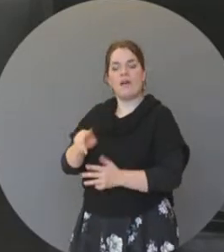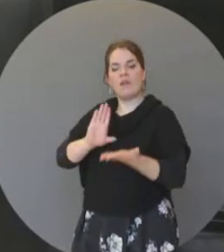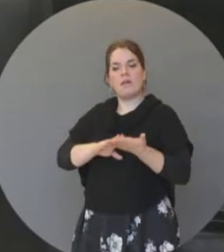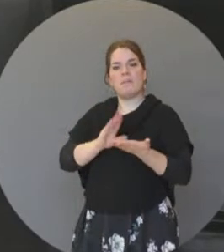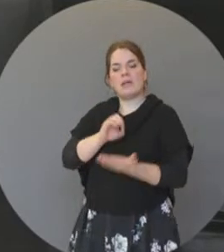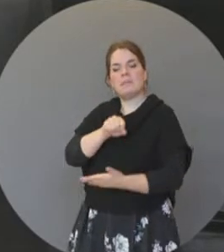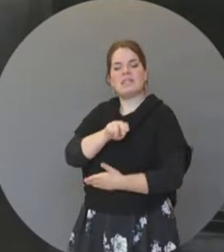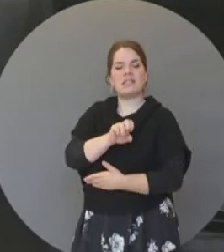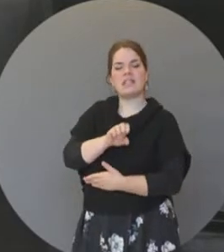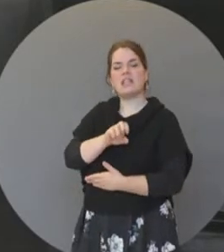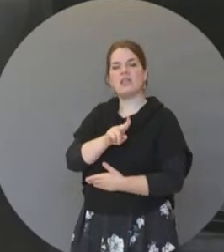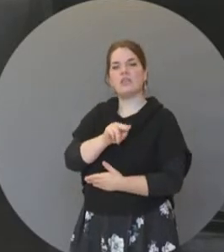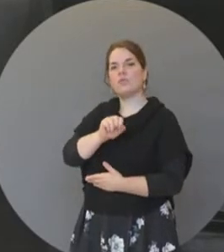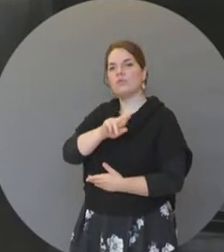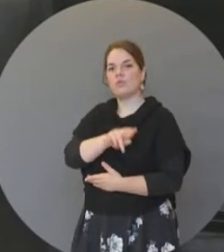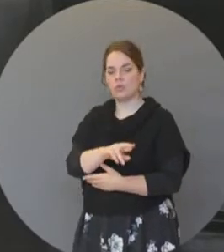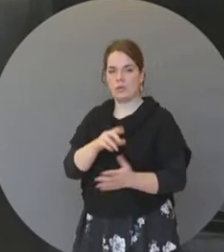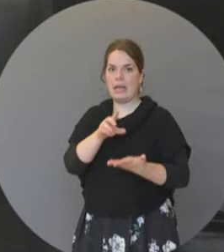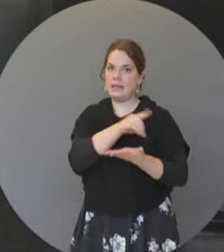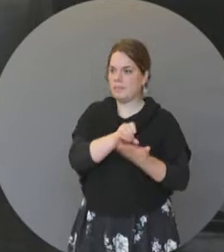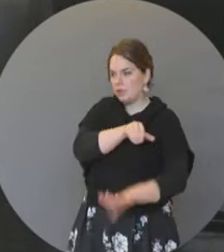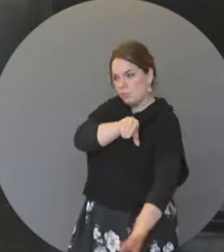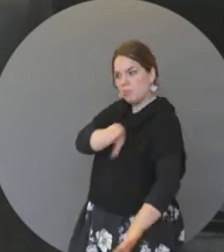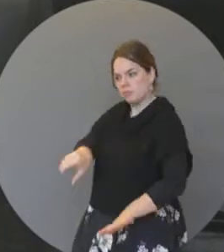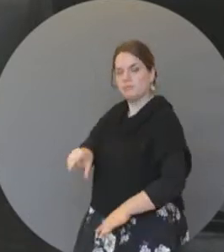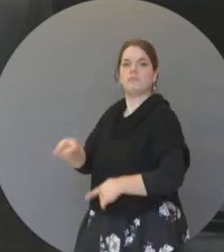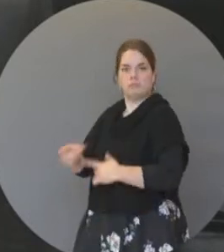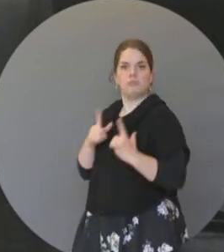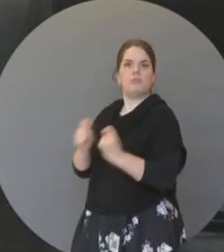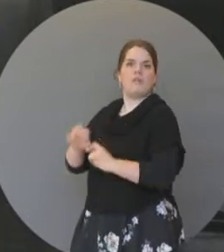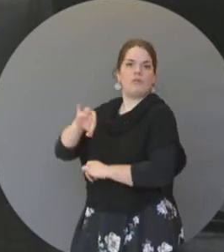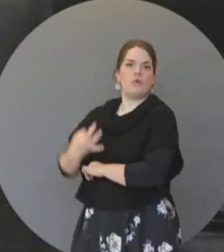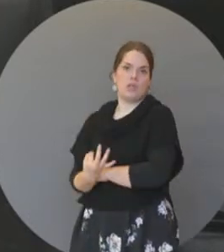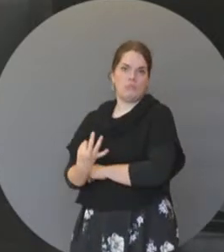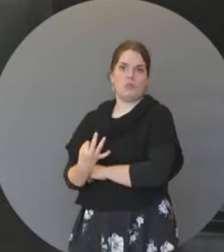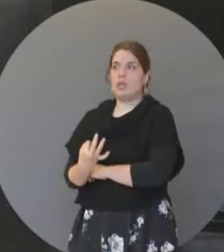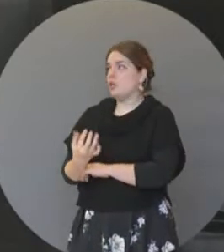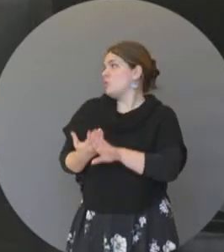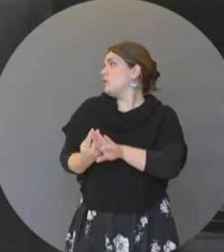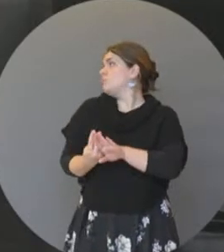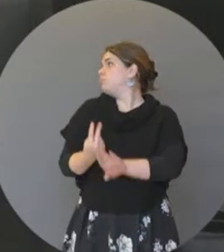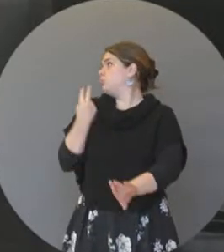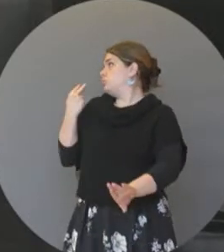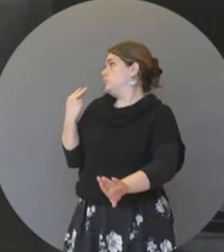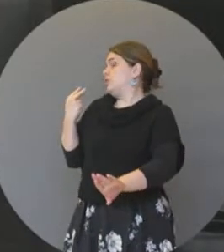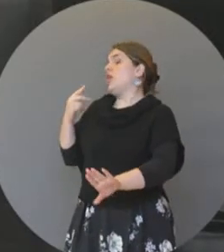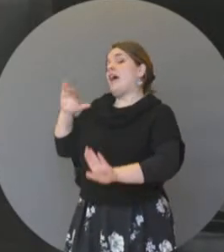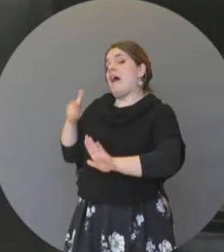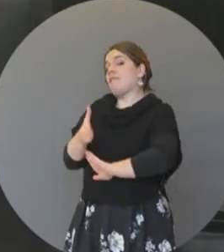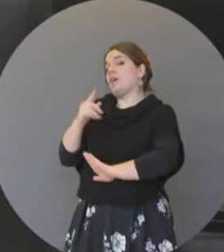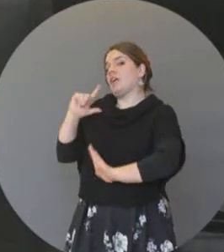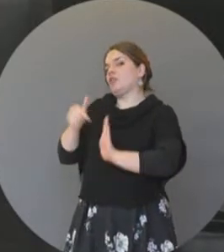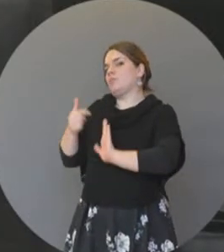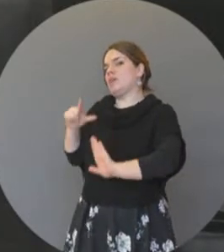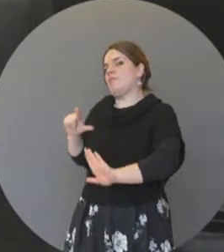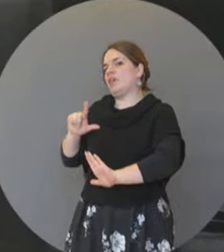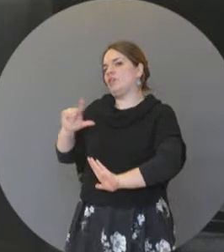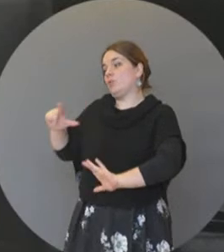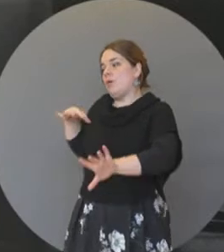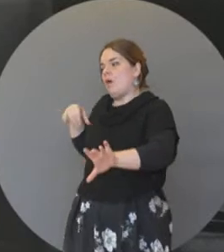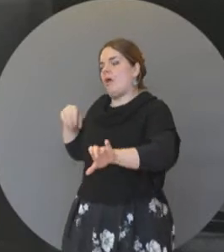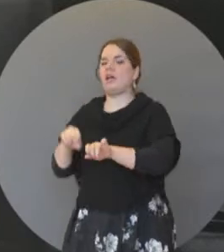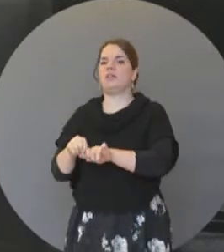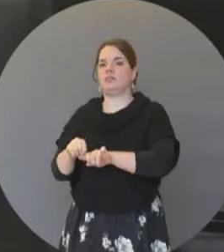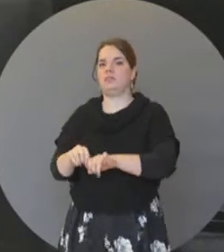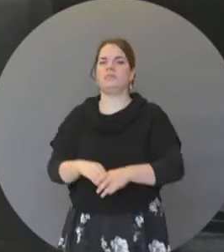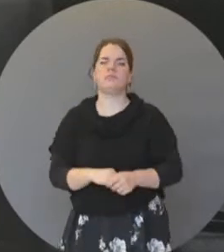qui sera versée par le département et ce sera aussi dans le budget de façon rétroactive avril 2022 vous l'aurez compris mes